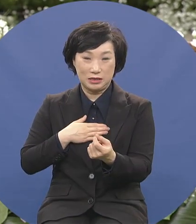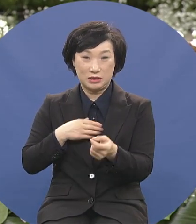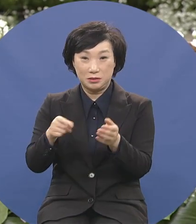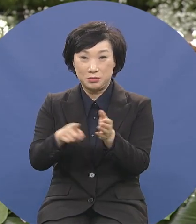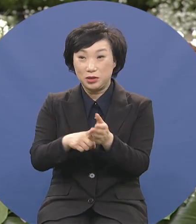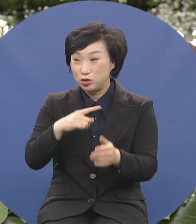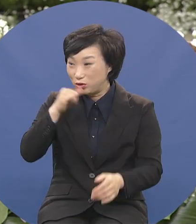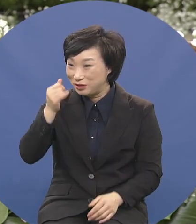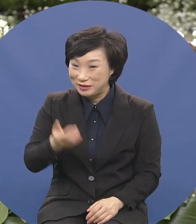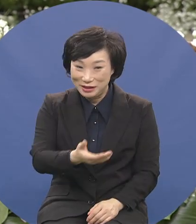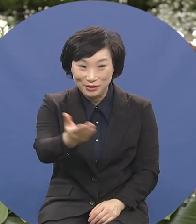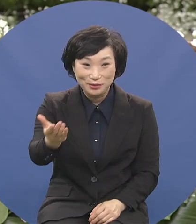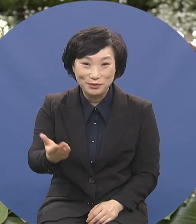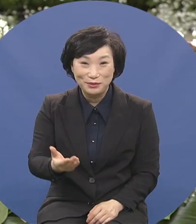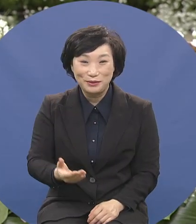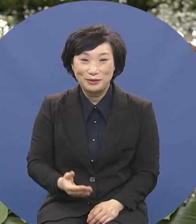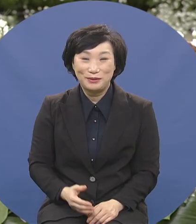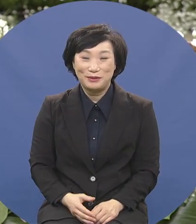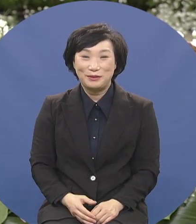믿어봤습니까?